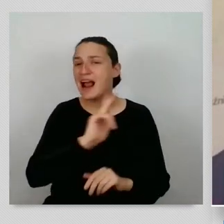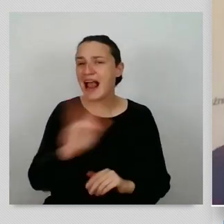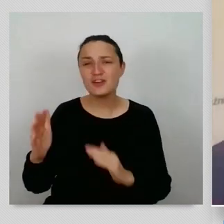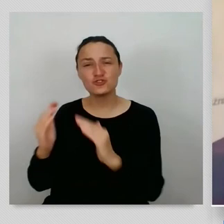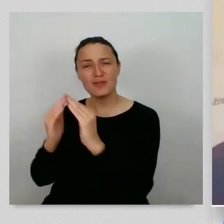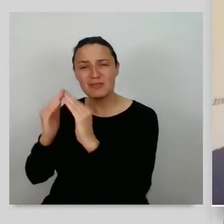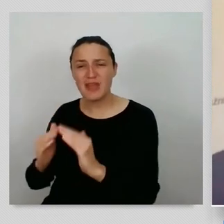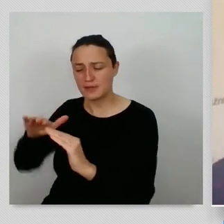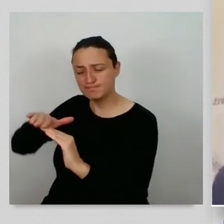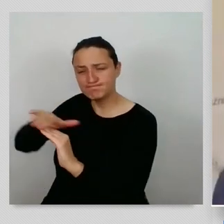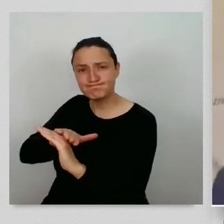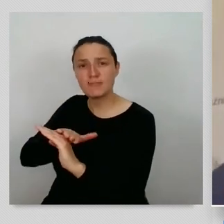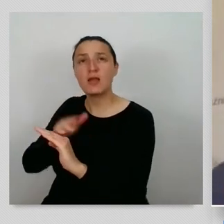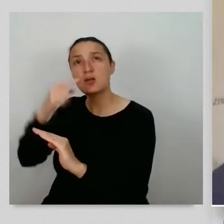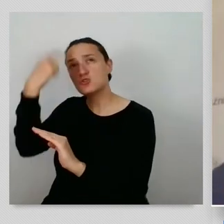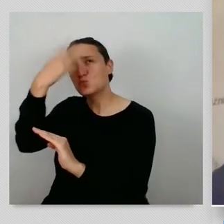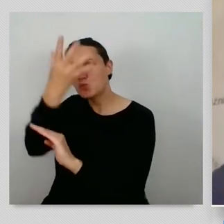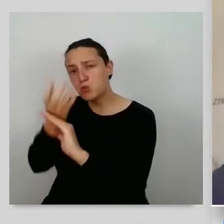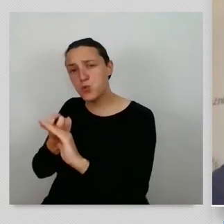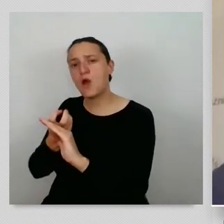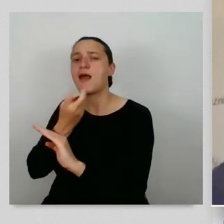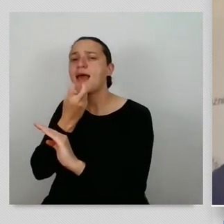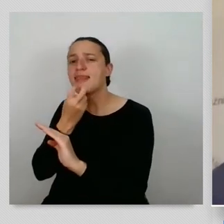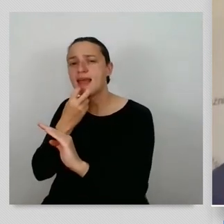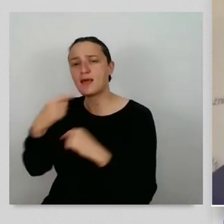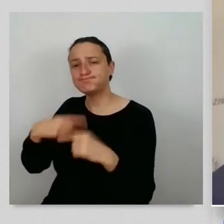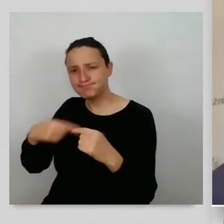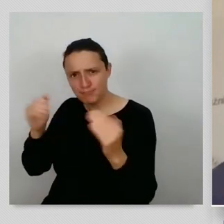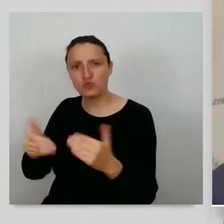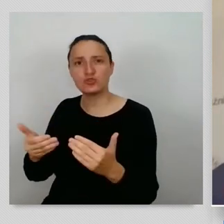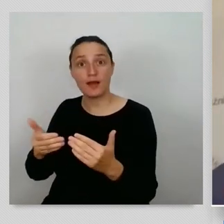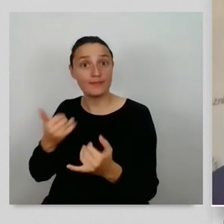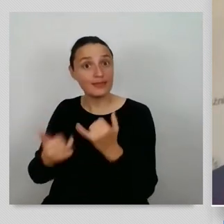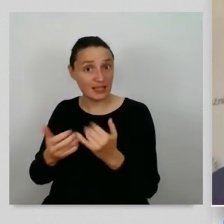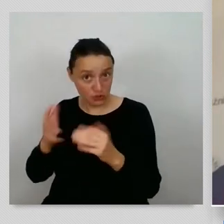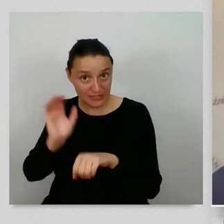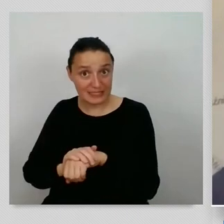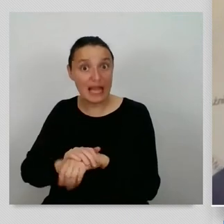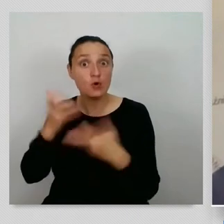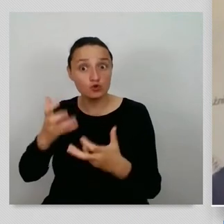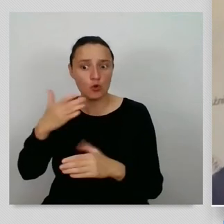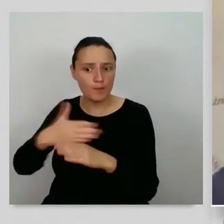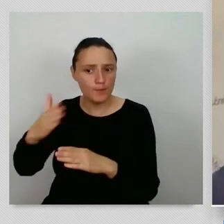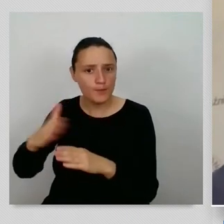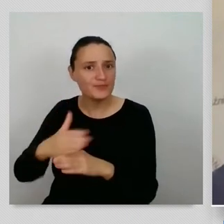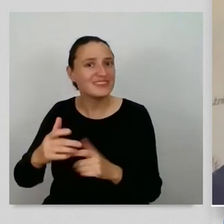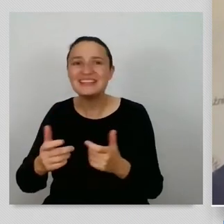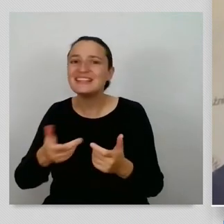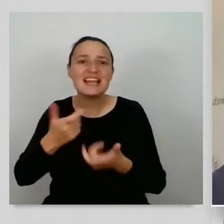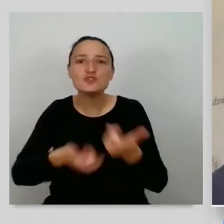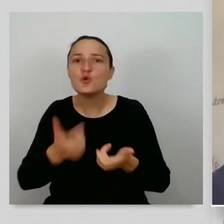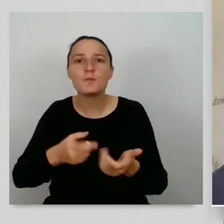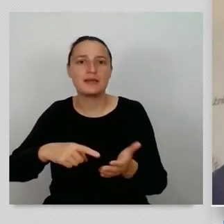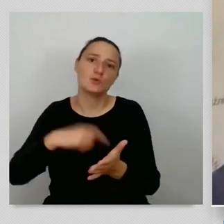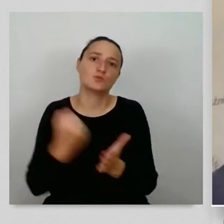dachu własnego domu jest dobrym rozwiązaniem i chcą to robić dalej, to nie zmieniajmy tych regulacji, tylko starajmy